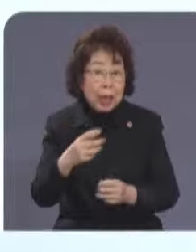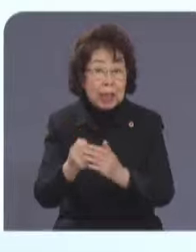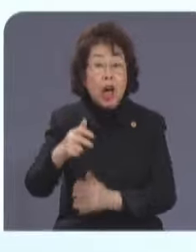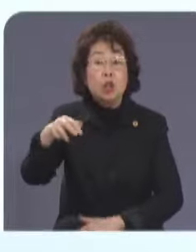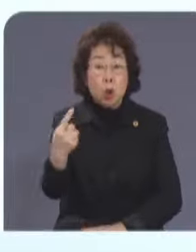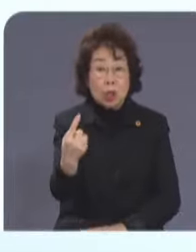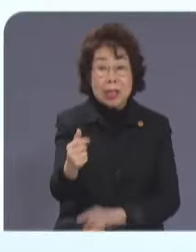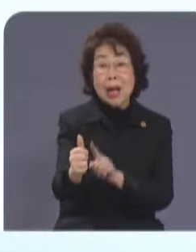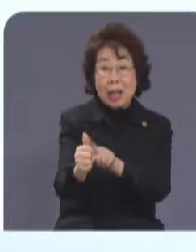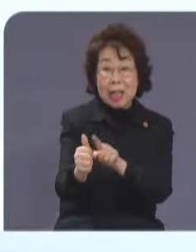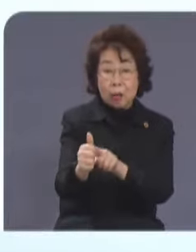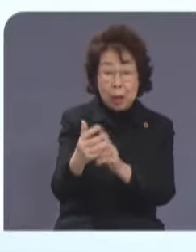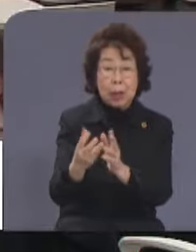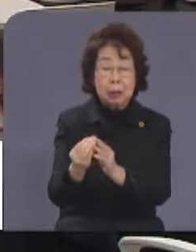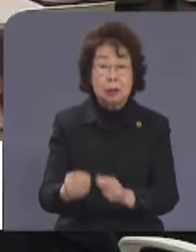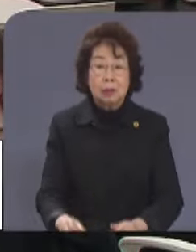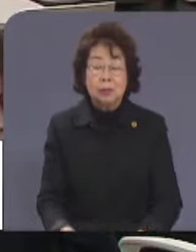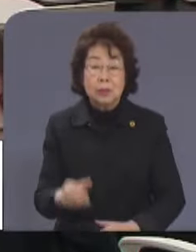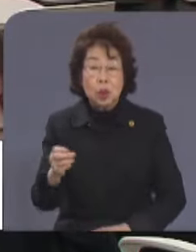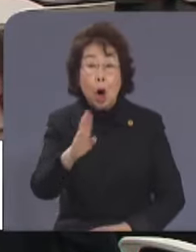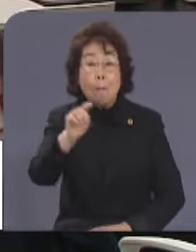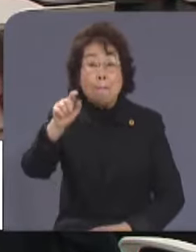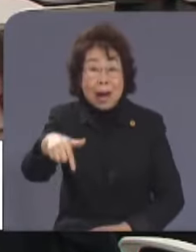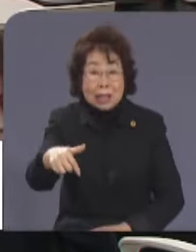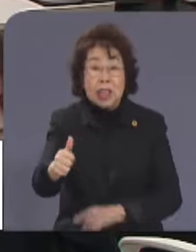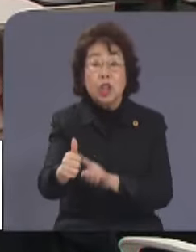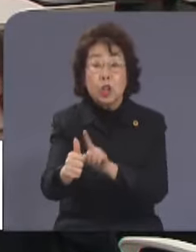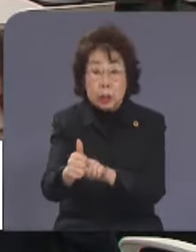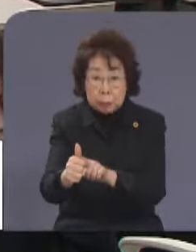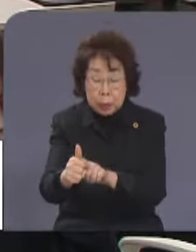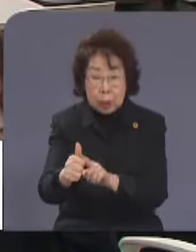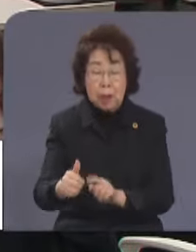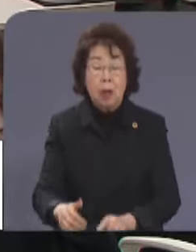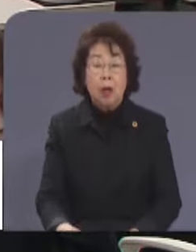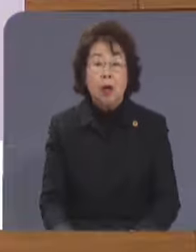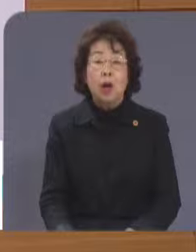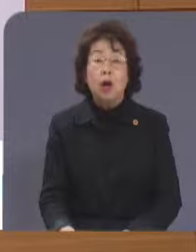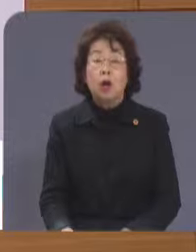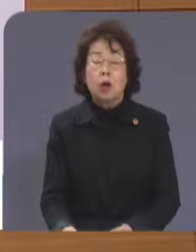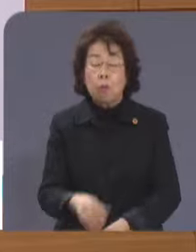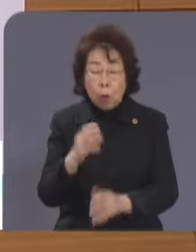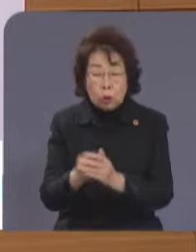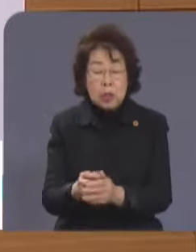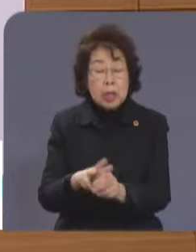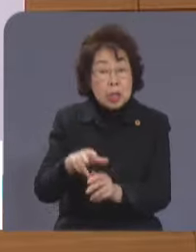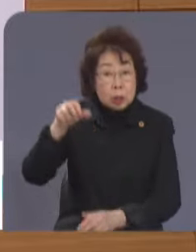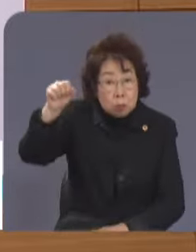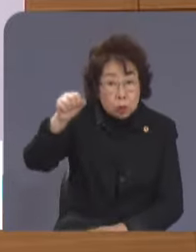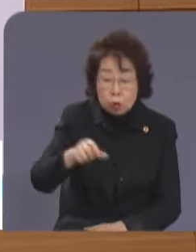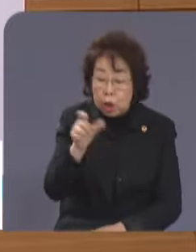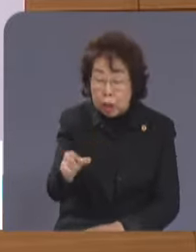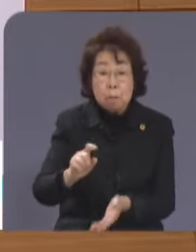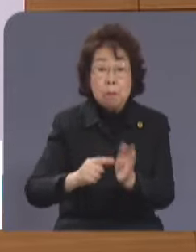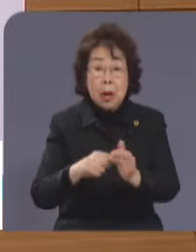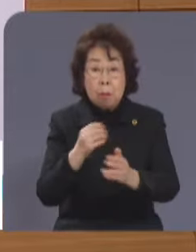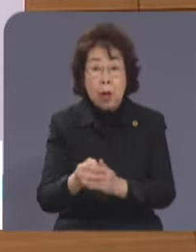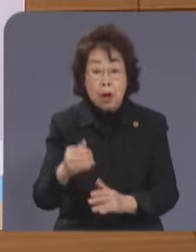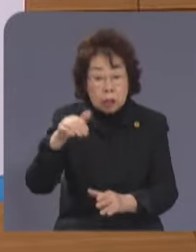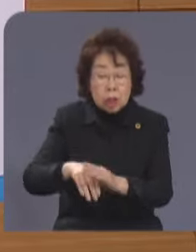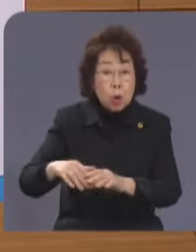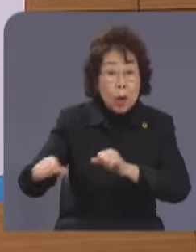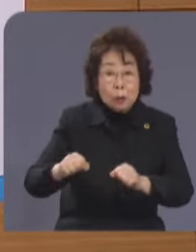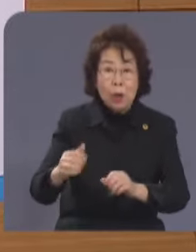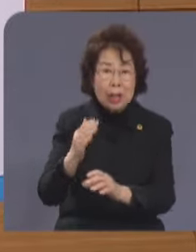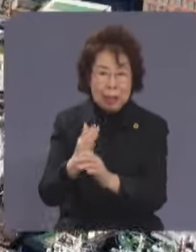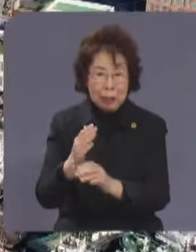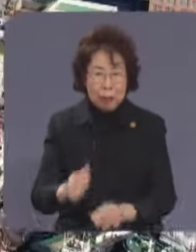조성환 전 해양수산부 장관과 박성근 전 국무총리실 비서실장이 예비후보 등록을 마치고 선거운동을